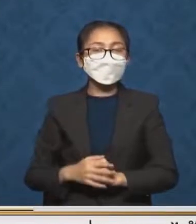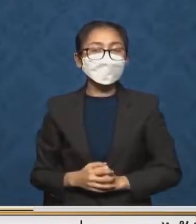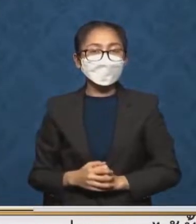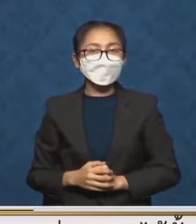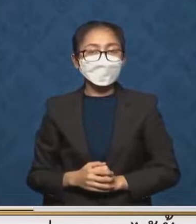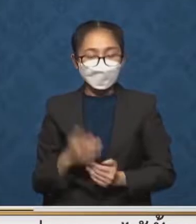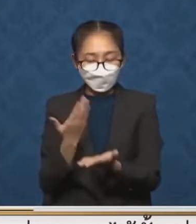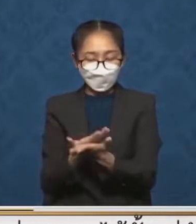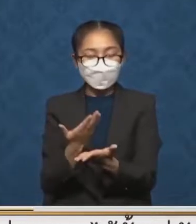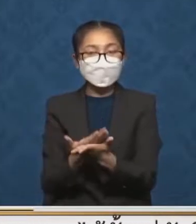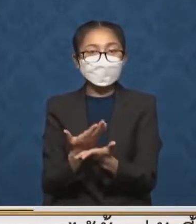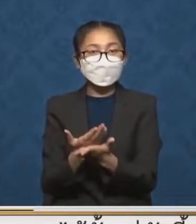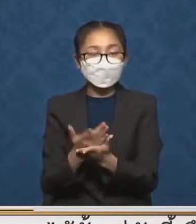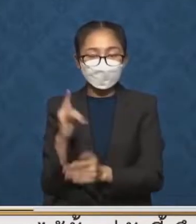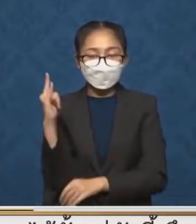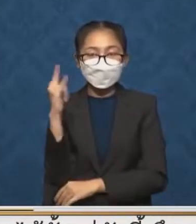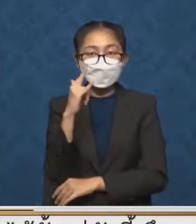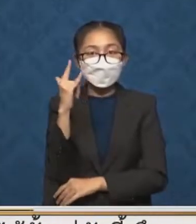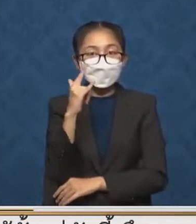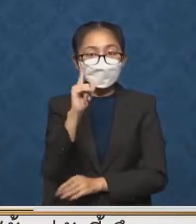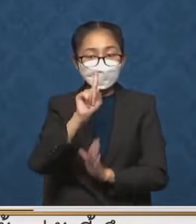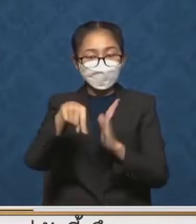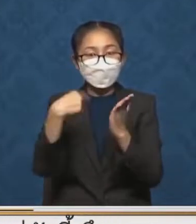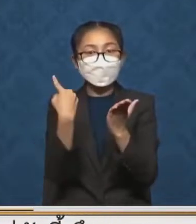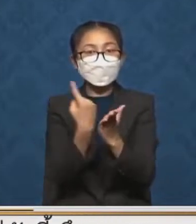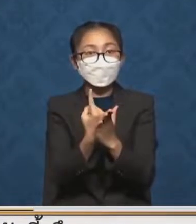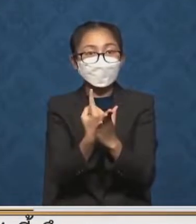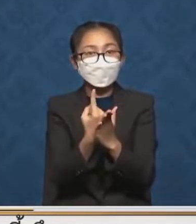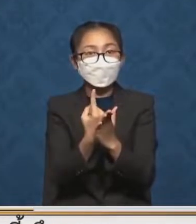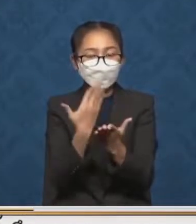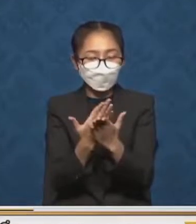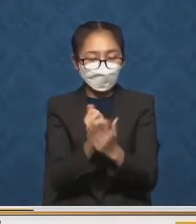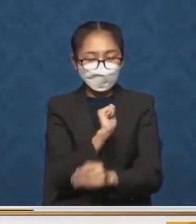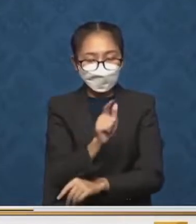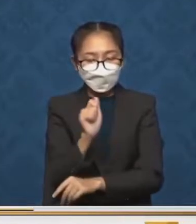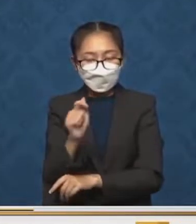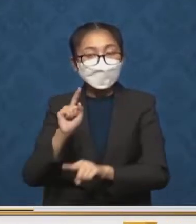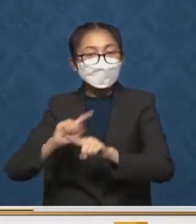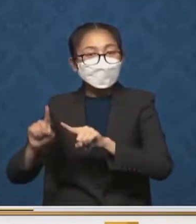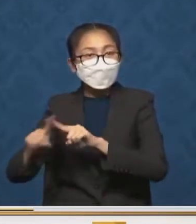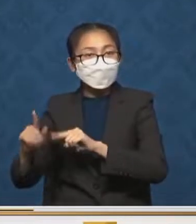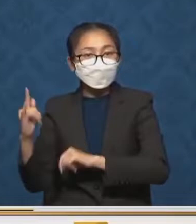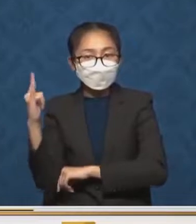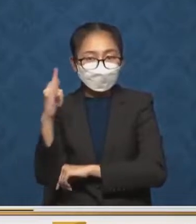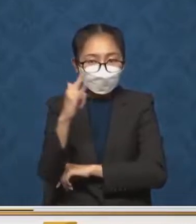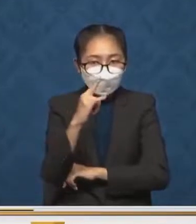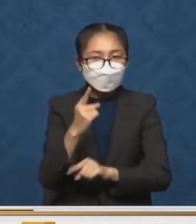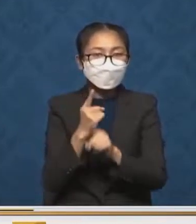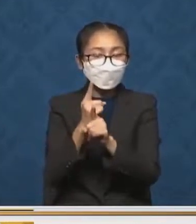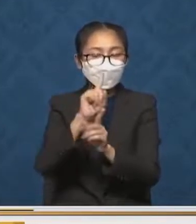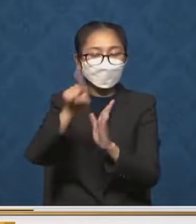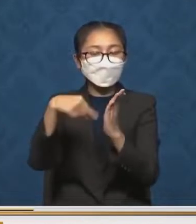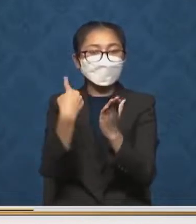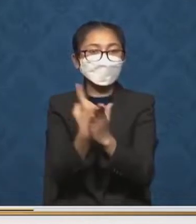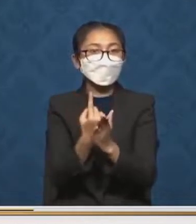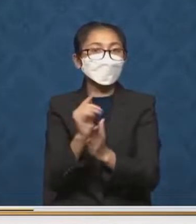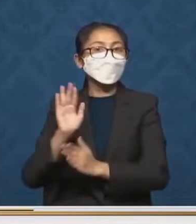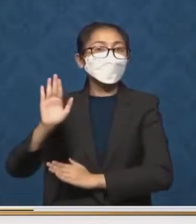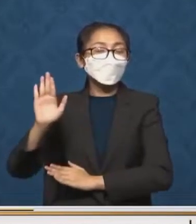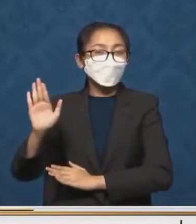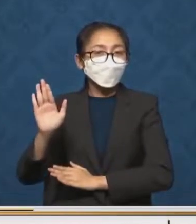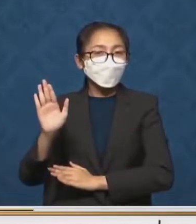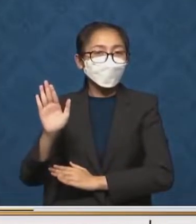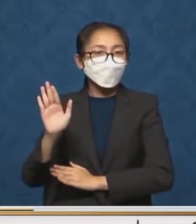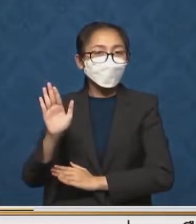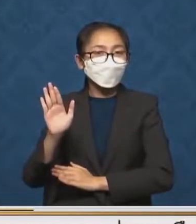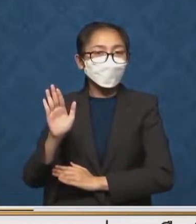หรือค่าใช้จ่ายในการบินต่ชั่วโมงซึเปคาใช้จายต่างๆที่เกี่ยวกับการบินที่แลผ่านตามชั่โงบินซึงรวมถงค่า